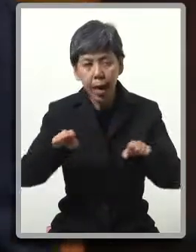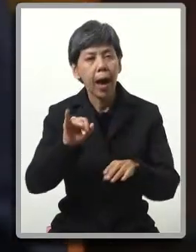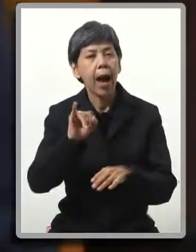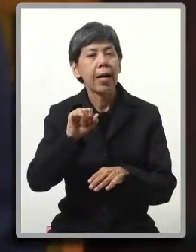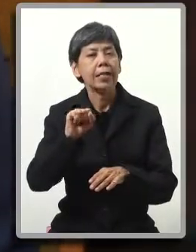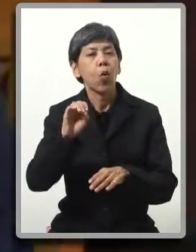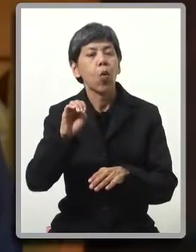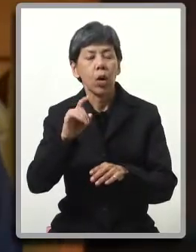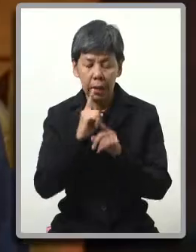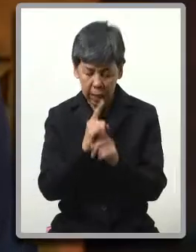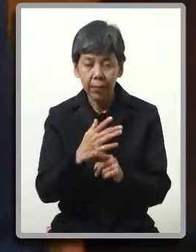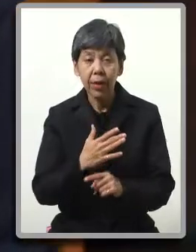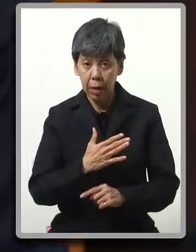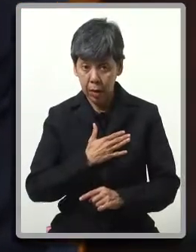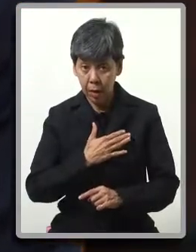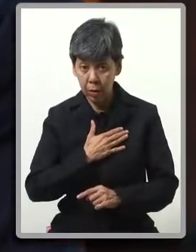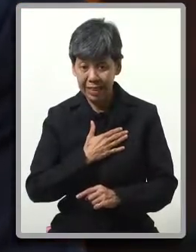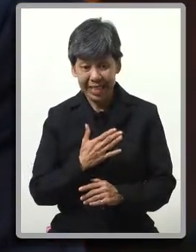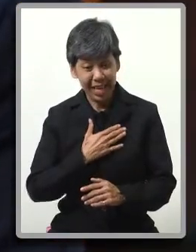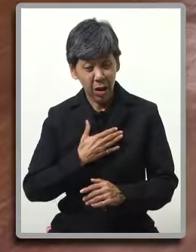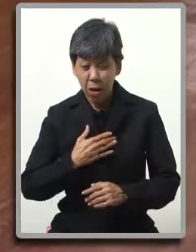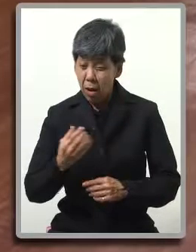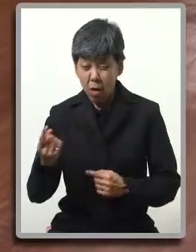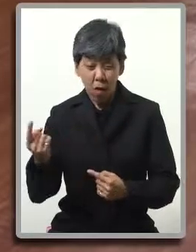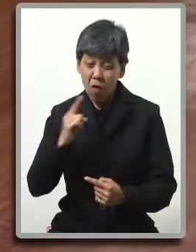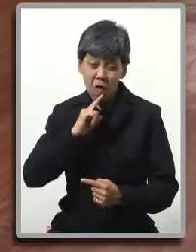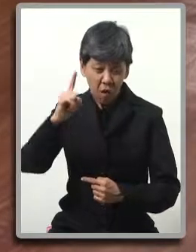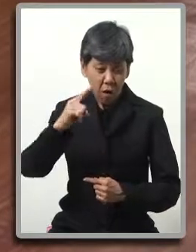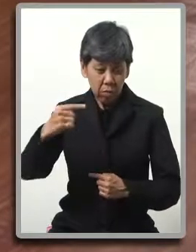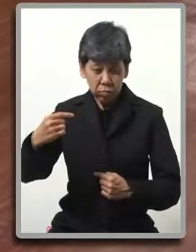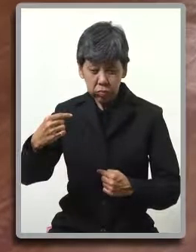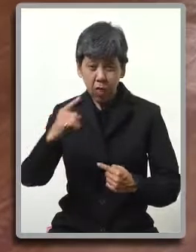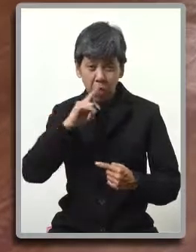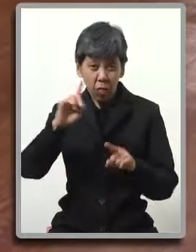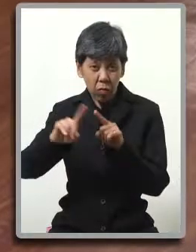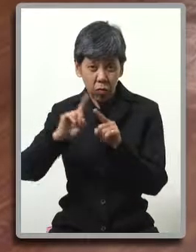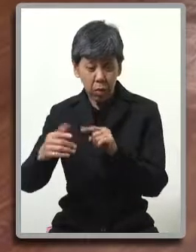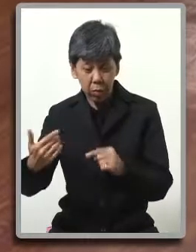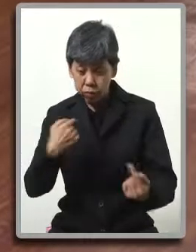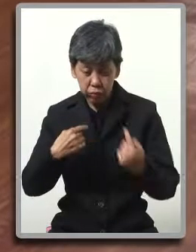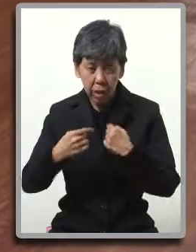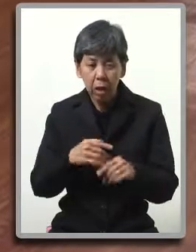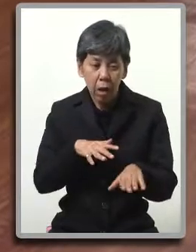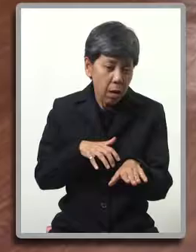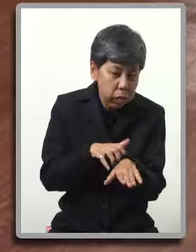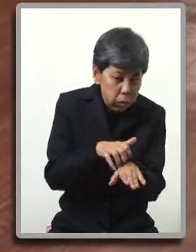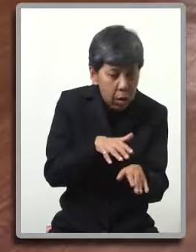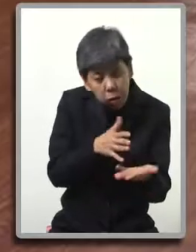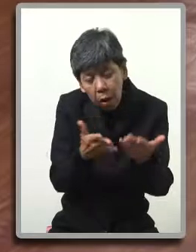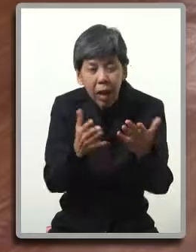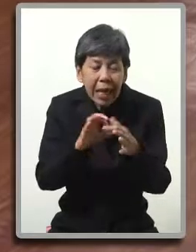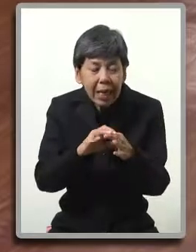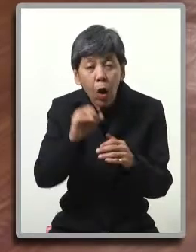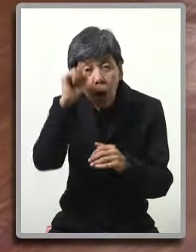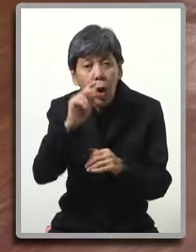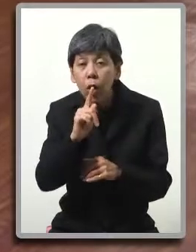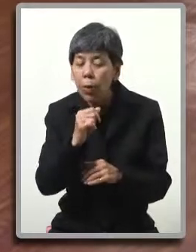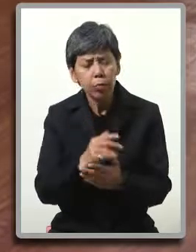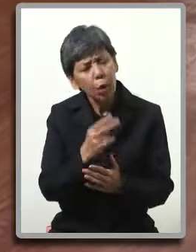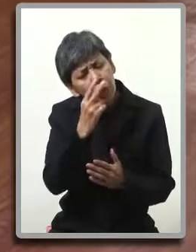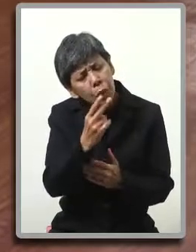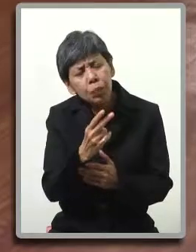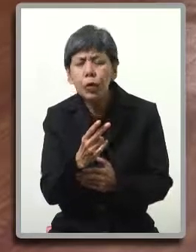รฐาน ISO ของเราหมดทุกอย่างก็ยืนยันว่าข้อร้องเรียนที่เกิดขึ้นในรถของขสมกอุบัติเหตุที่เกิดขึ้นที่เกี่ยวกับข